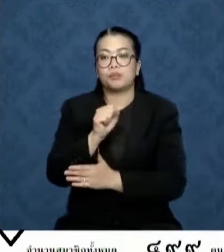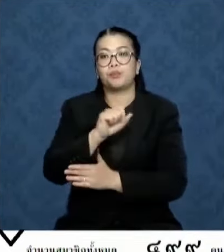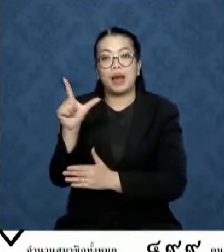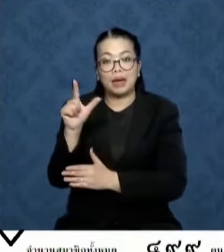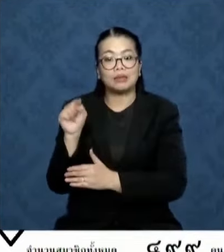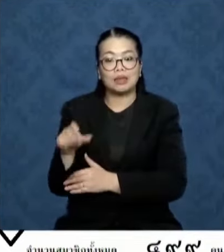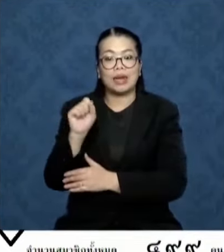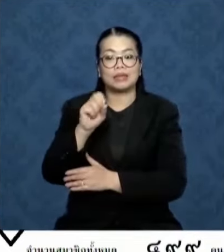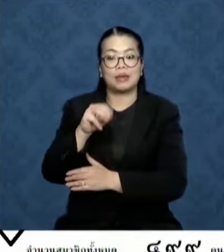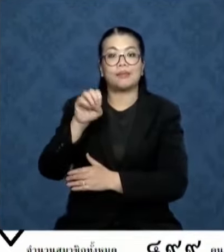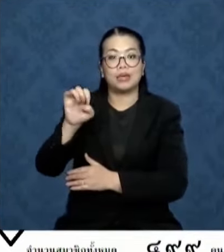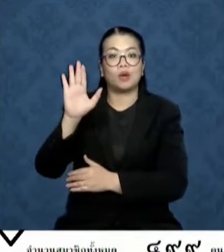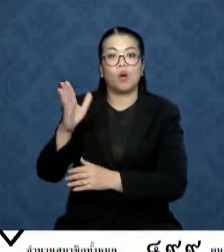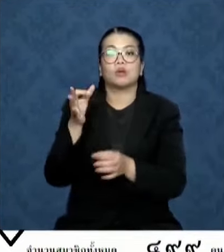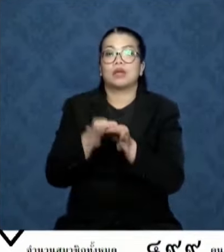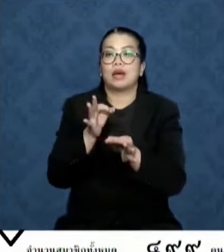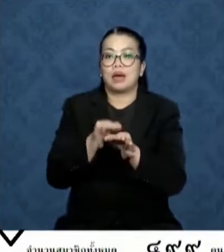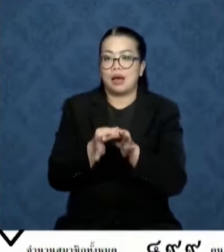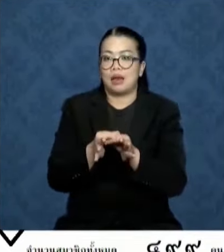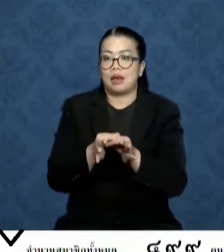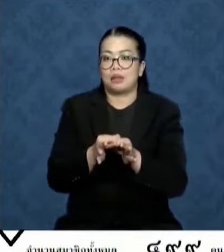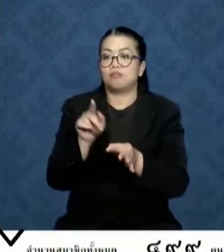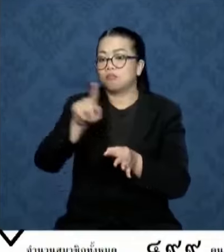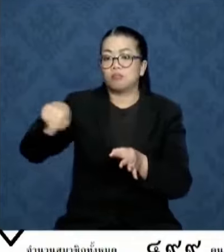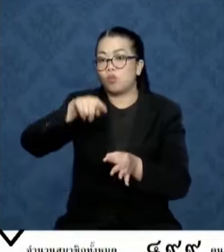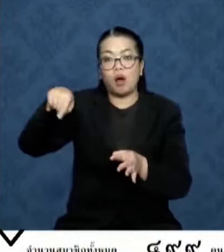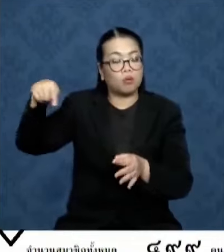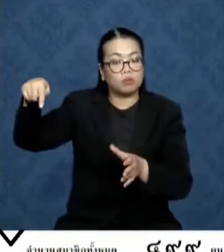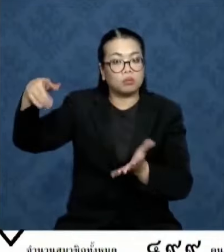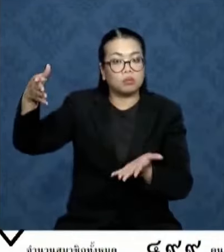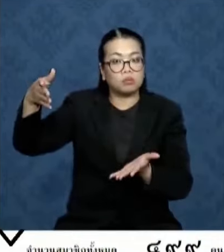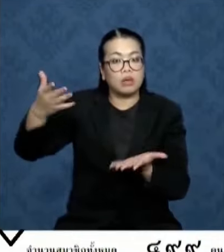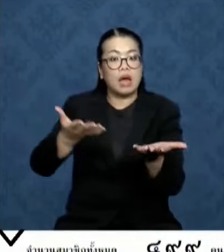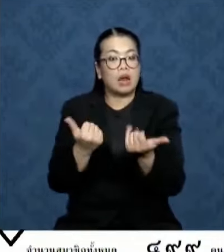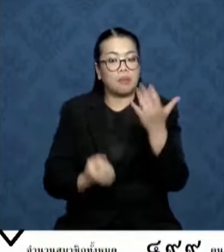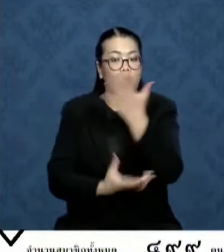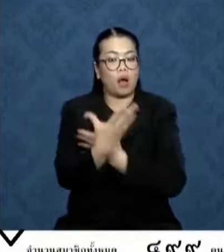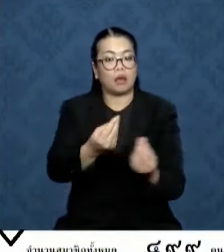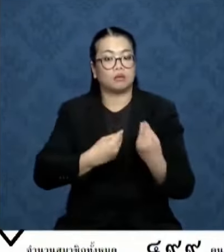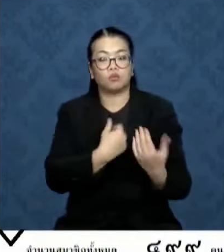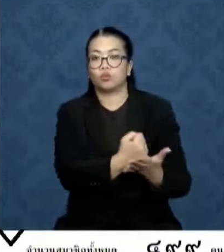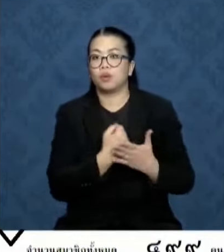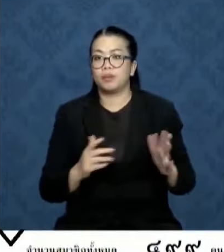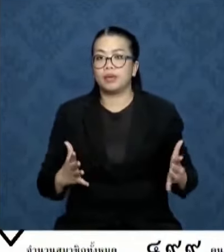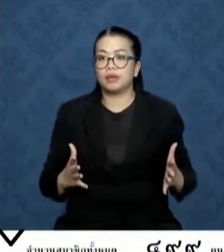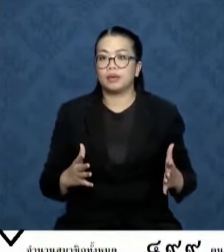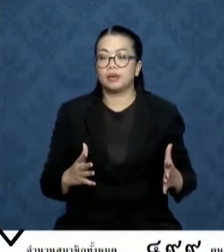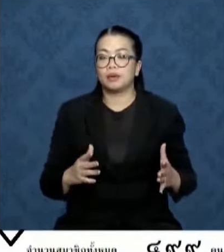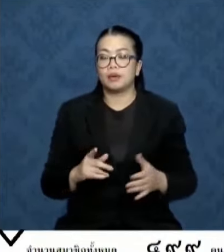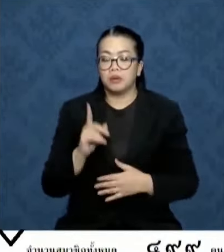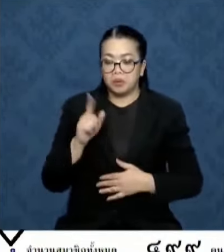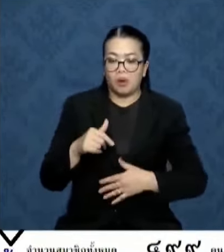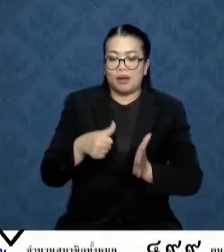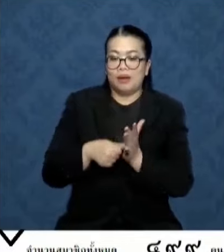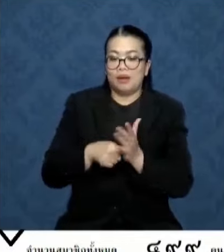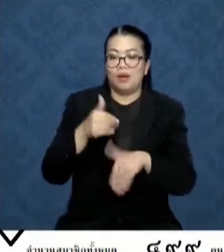านั้น SME ทเปนลูกนี่ของแงคพานิสทำไมพเขาเหานั้นถึงไมได้รับมาตรการช่วยเหลือลูกน